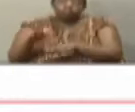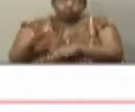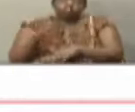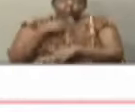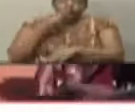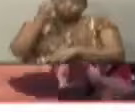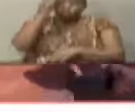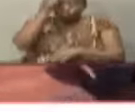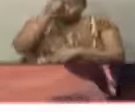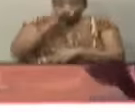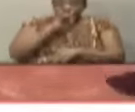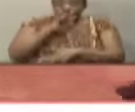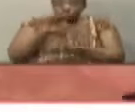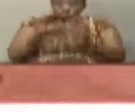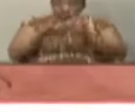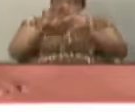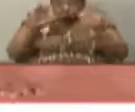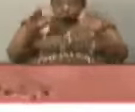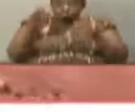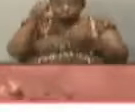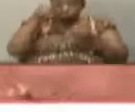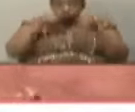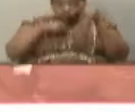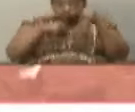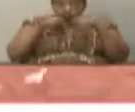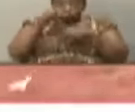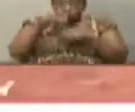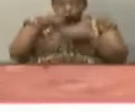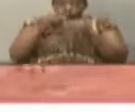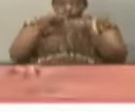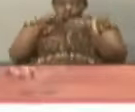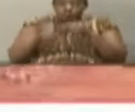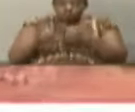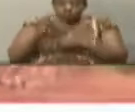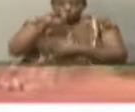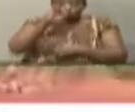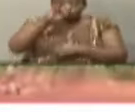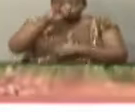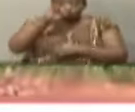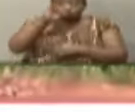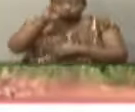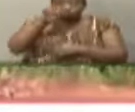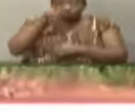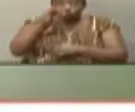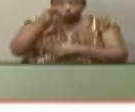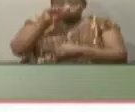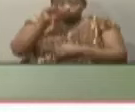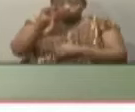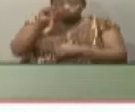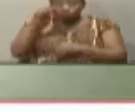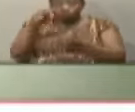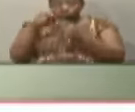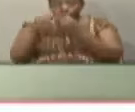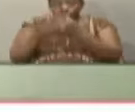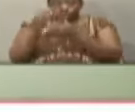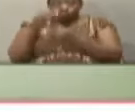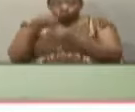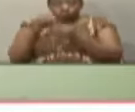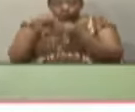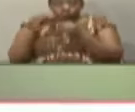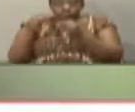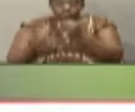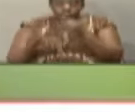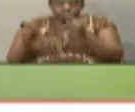ne statement. Omukungu Bazaalima Nabulime ng'azze ne muwala we Janati Namubiru agambye nti Ikyuli abadde atandise okulabirira muwala we era